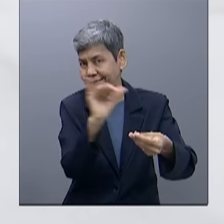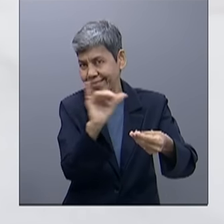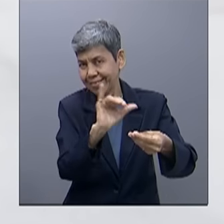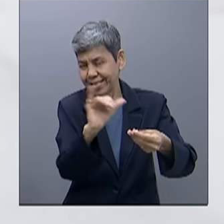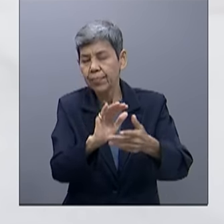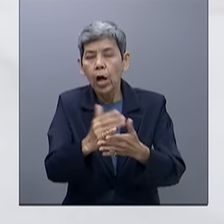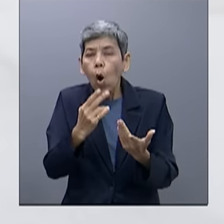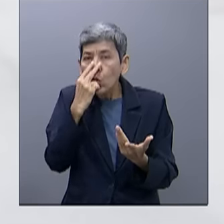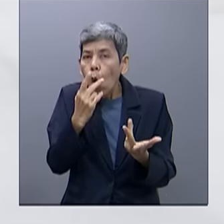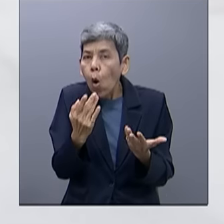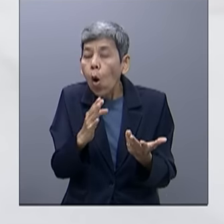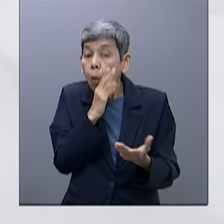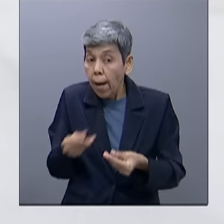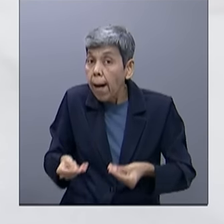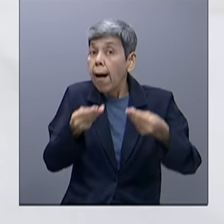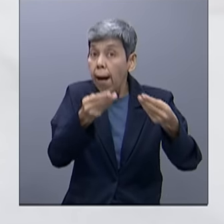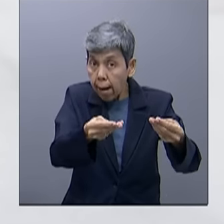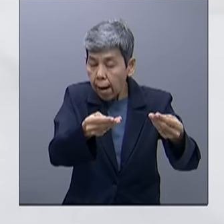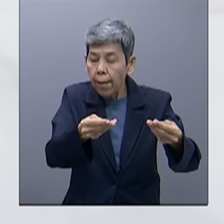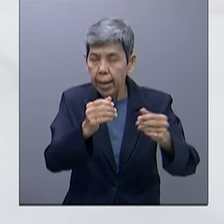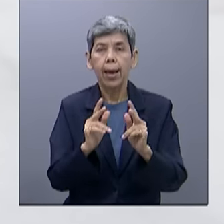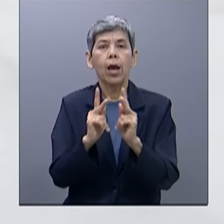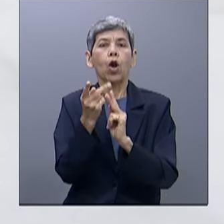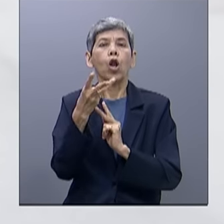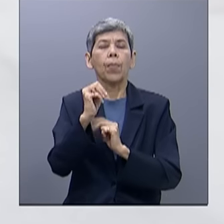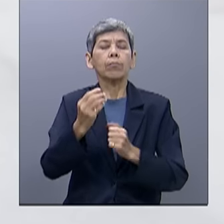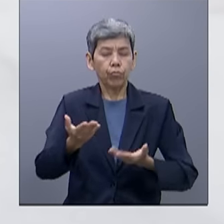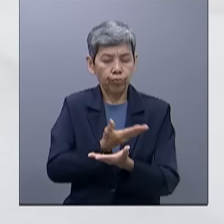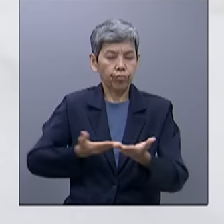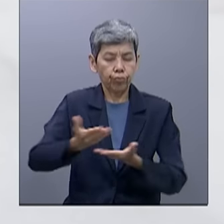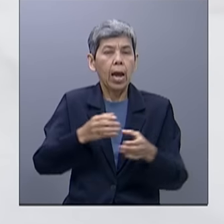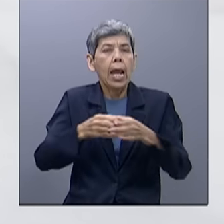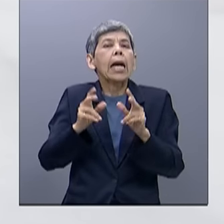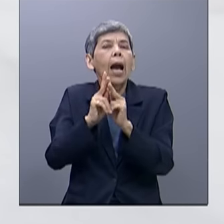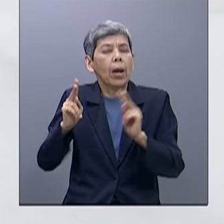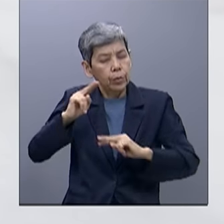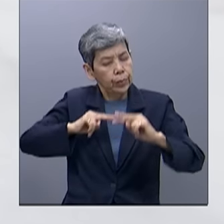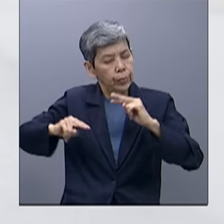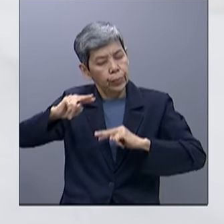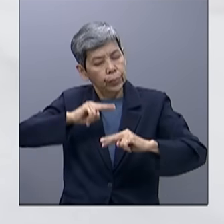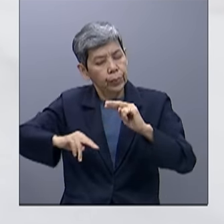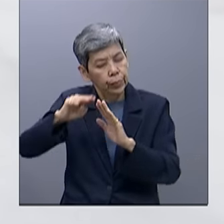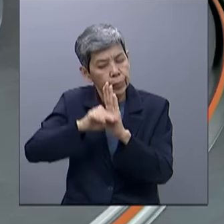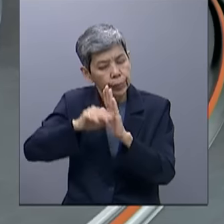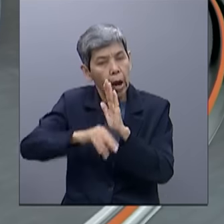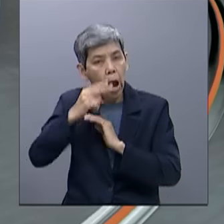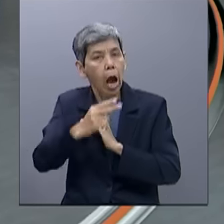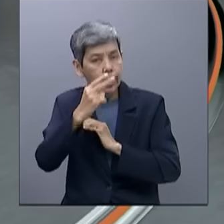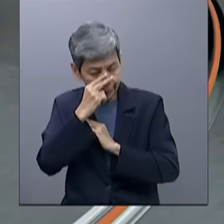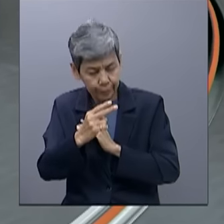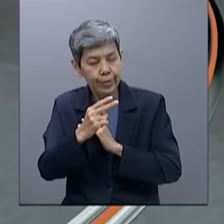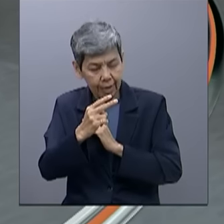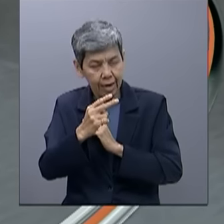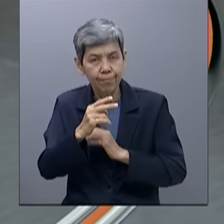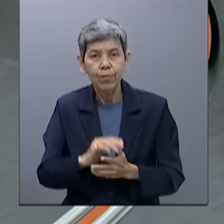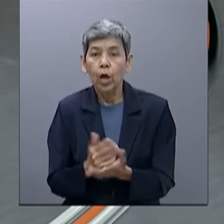หลังจากนี้นะคะหากส่งเรื่องเข้ามาแล้วคณะรัฐมนตรีก็จะตั้งคณะกรรมการขึ้นมาตรวจสอบพิจารณาให้รอบคอบอีกครั้ง